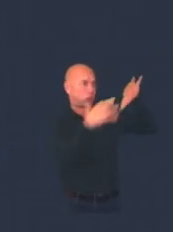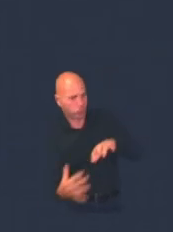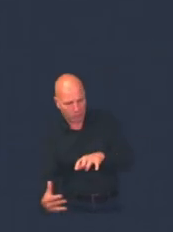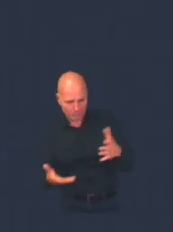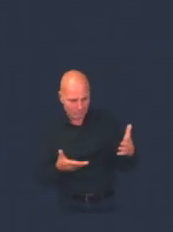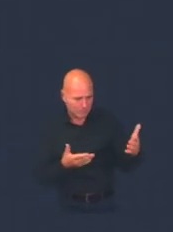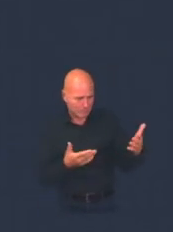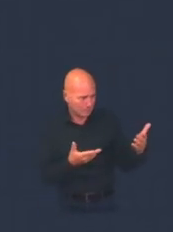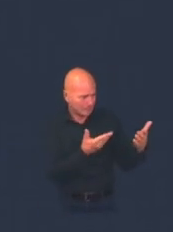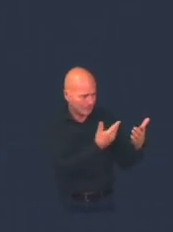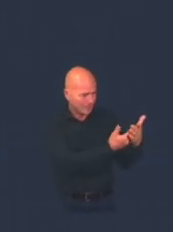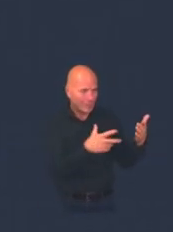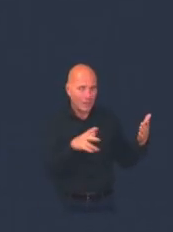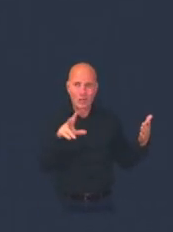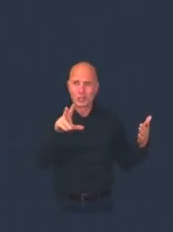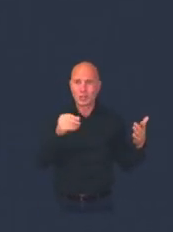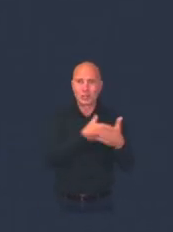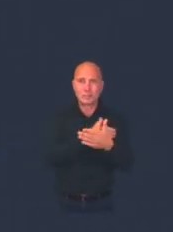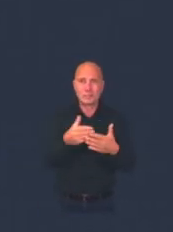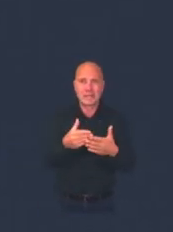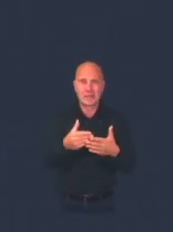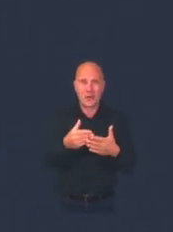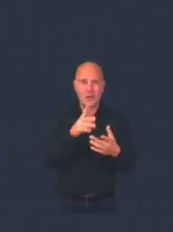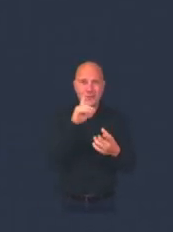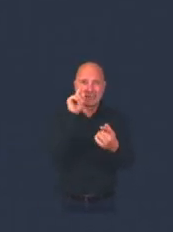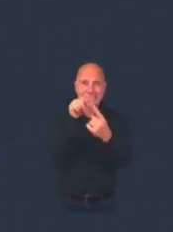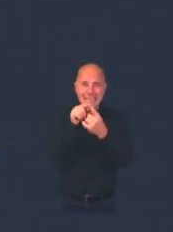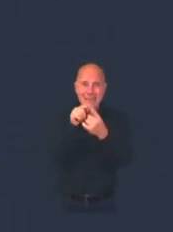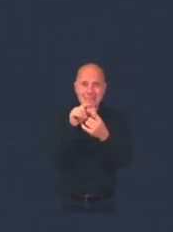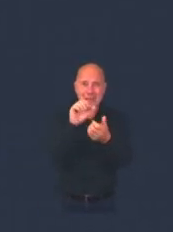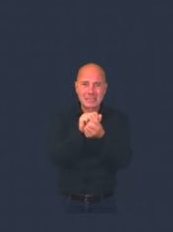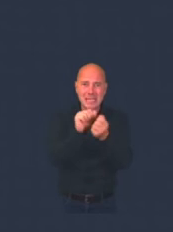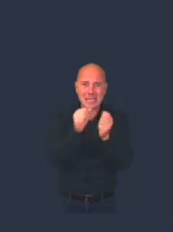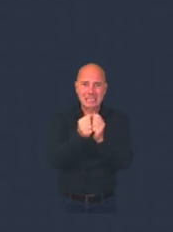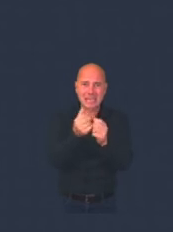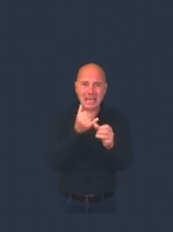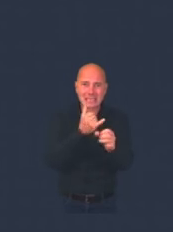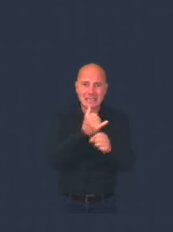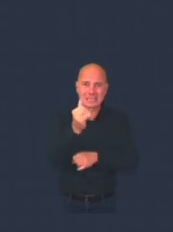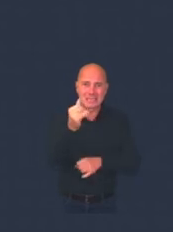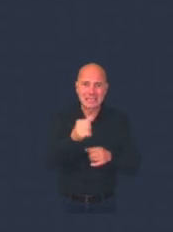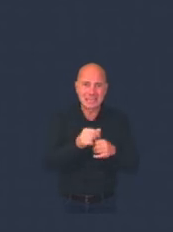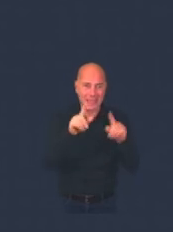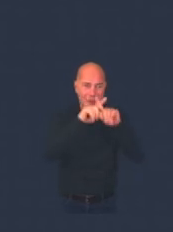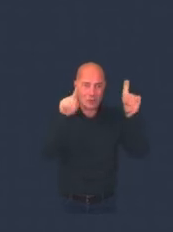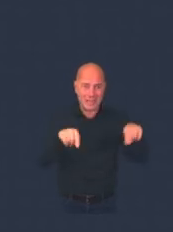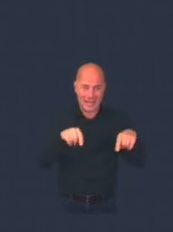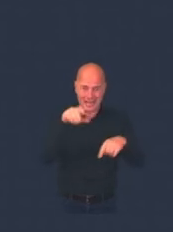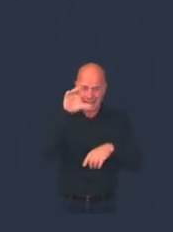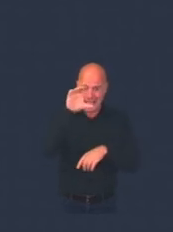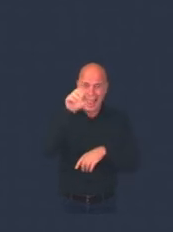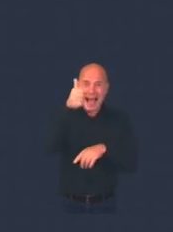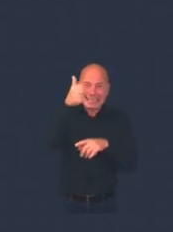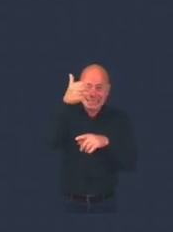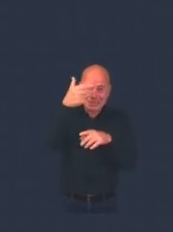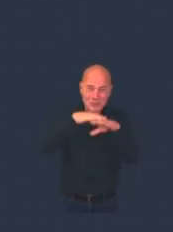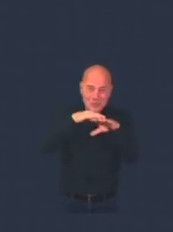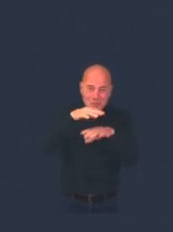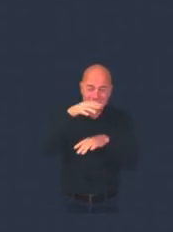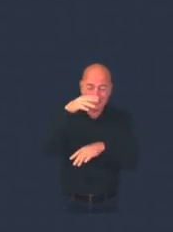massifs. 30 millions sur 100 pour les canons à neige, c'est-à-dire un tiers du budget du plan Montagne 2. Comme